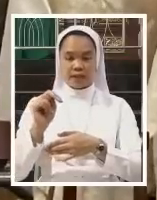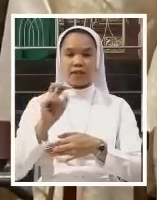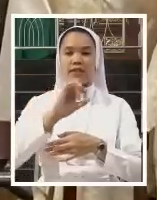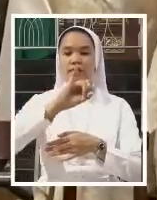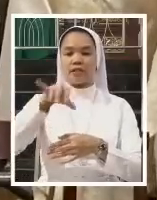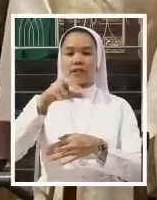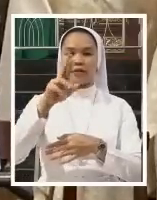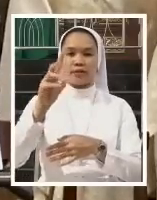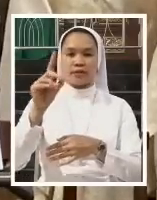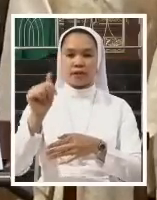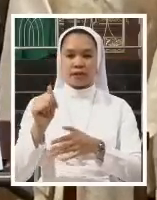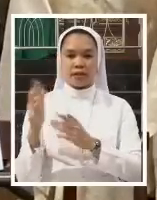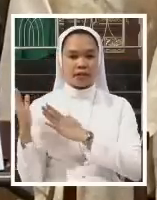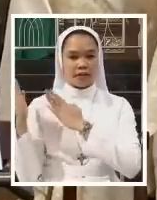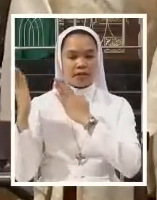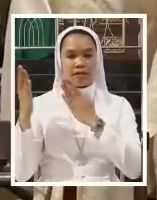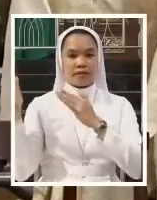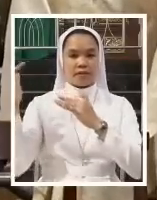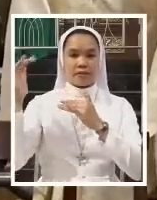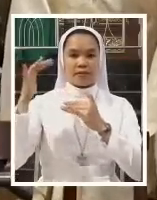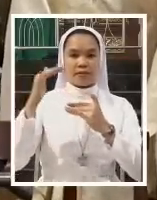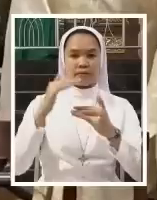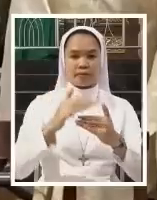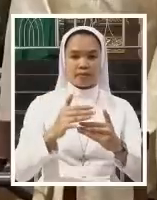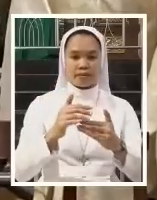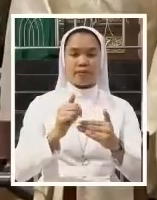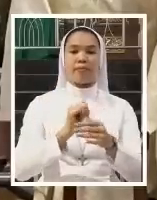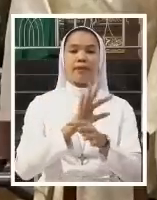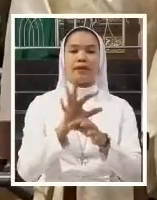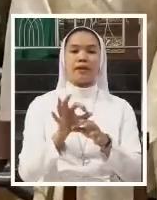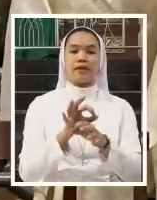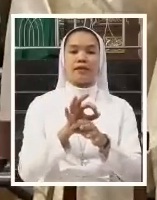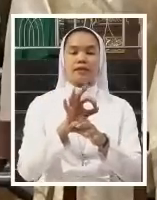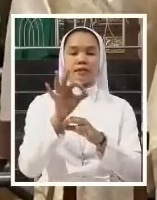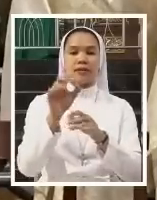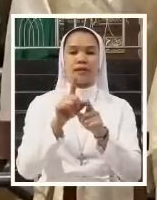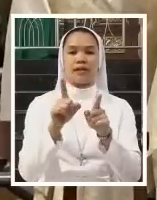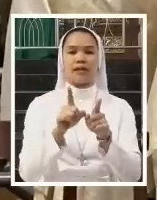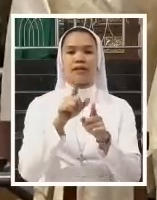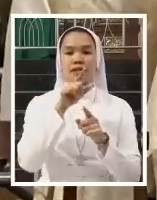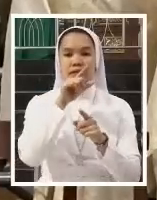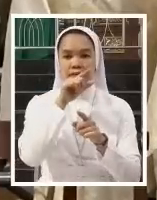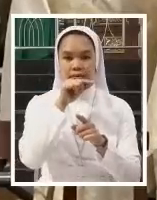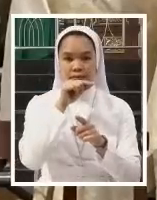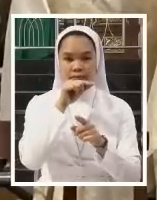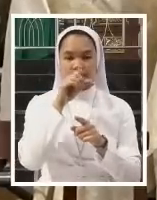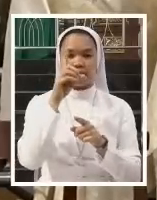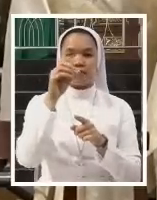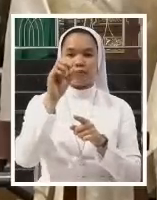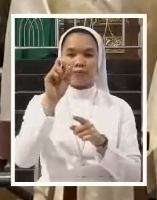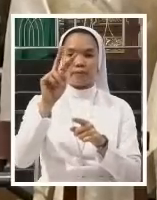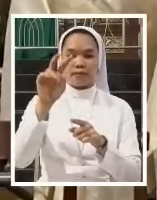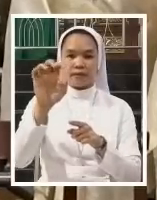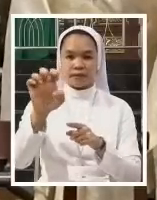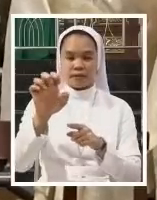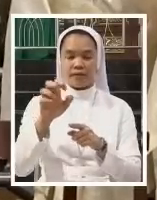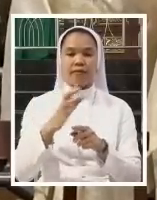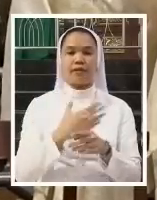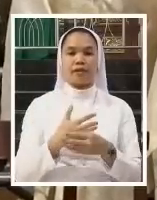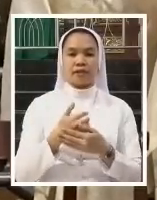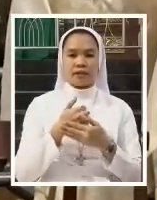sa iya ang semong espiritu sa porma ning salampati. Asin sa imong sadiring